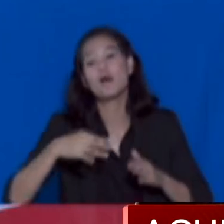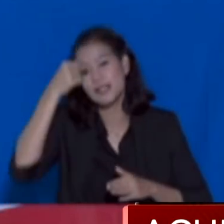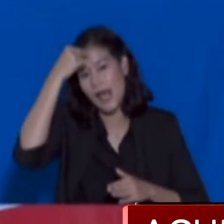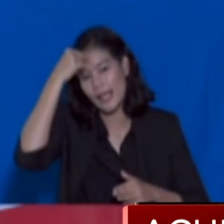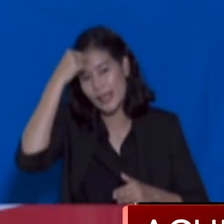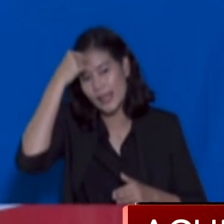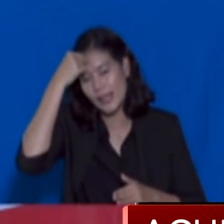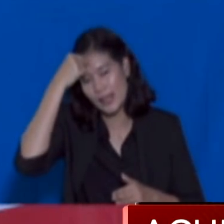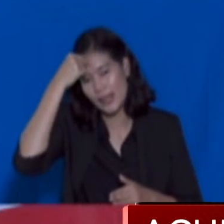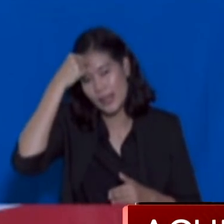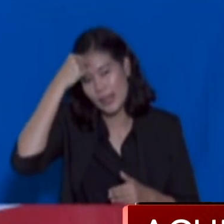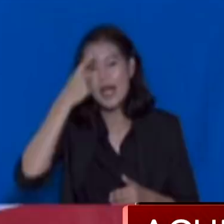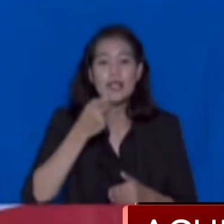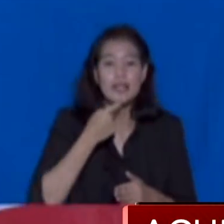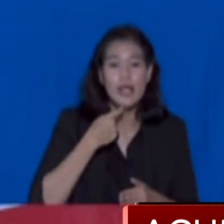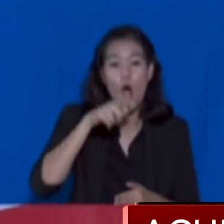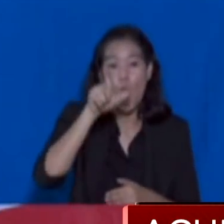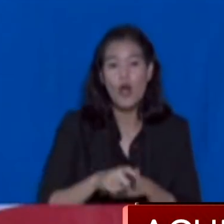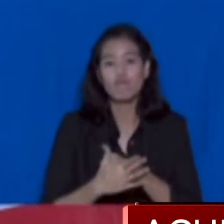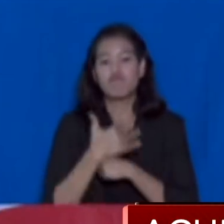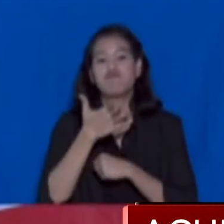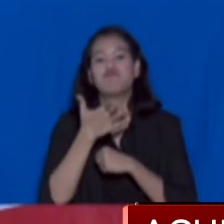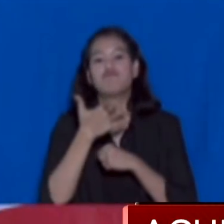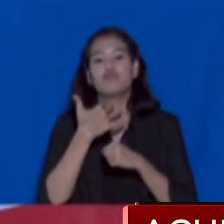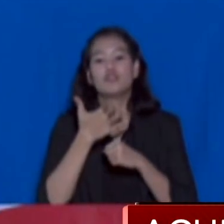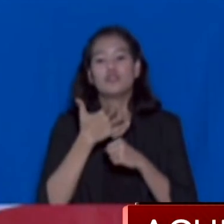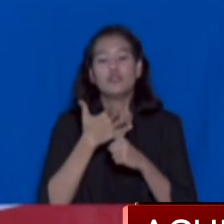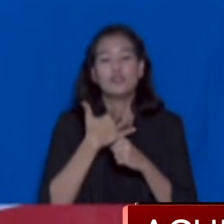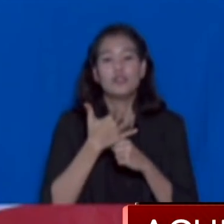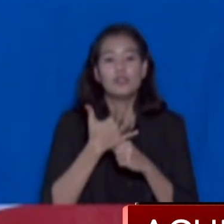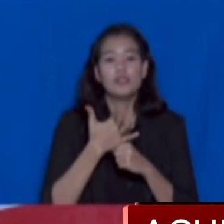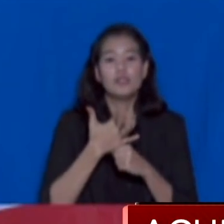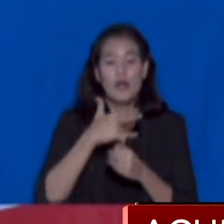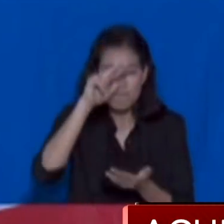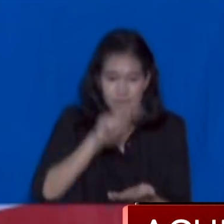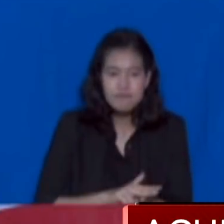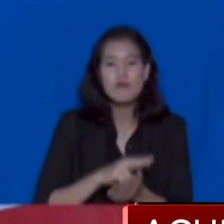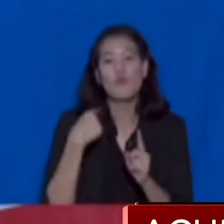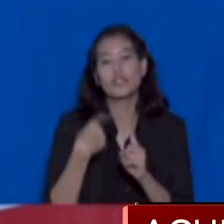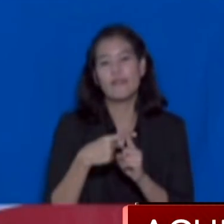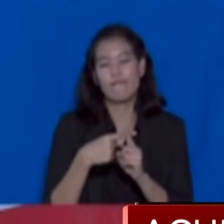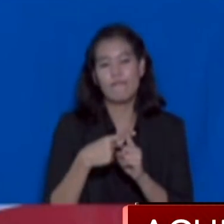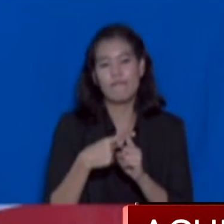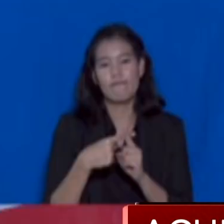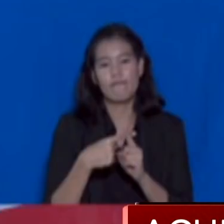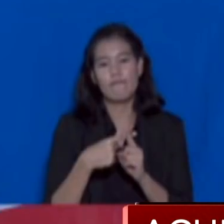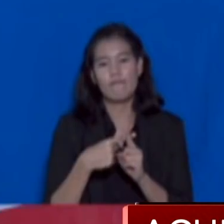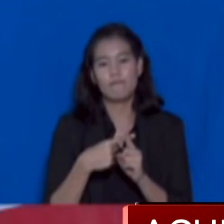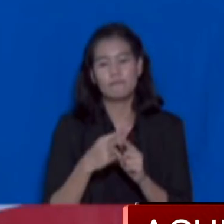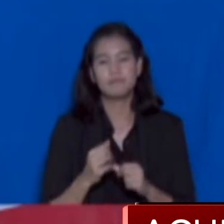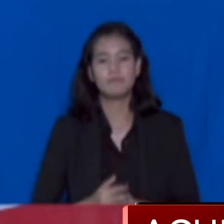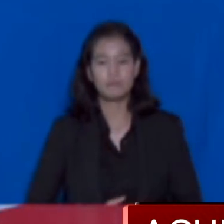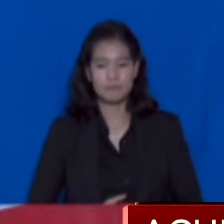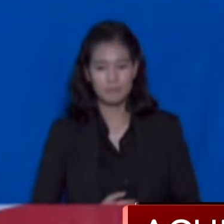untuk penderita copied 19 yang sudah terkonfirmasi positif melalui pemeriksaan laboratorium